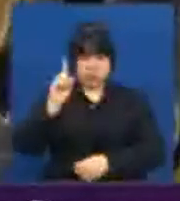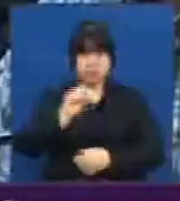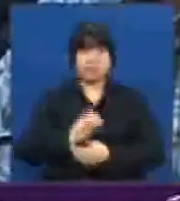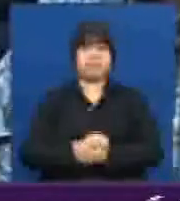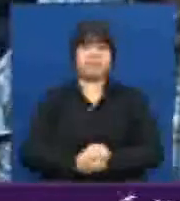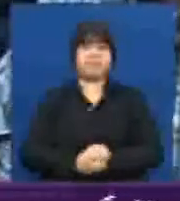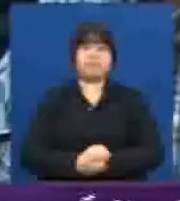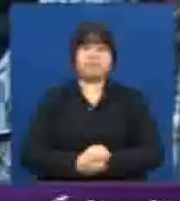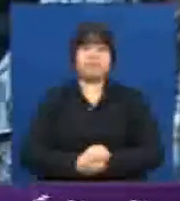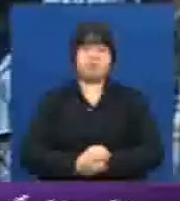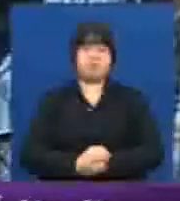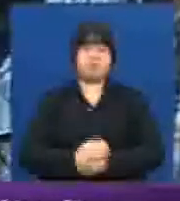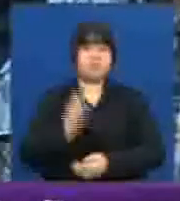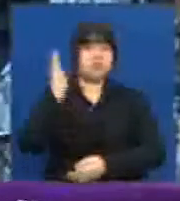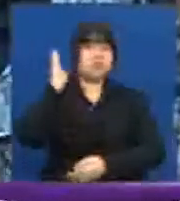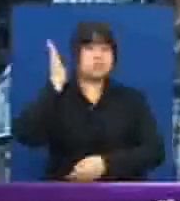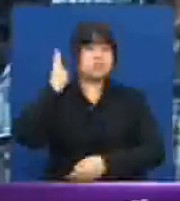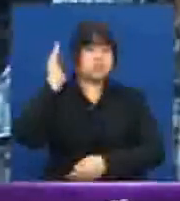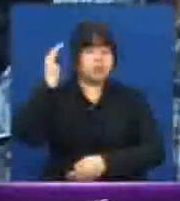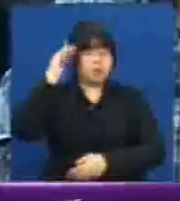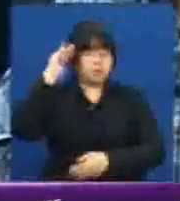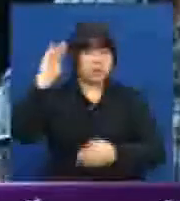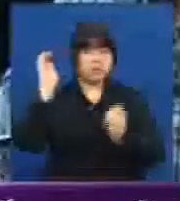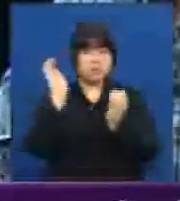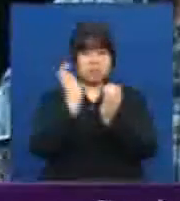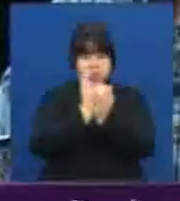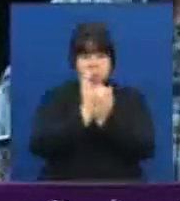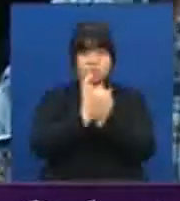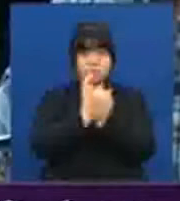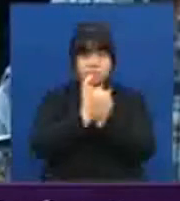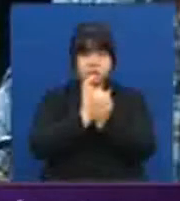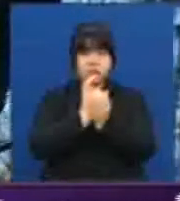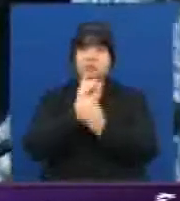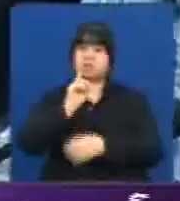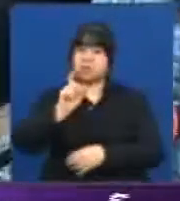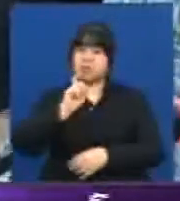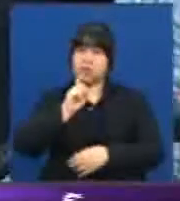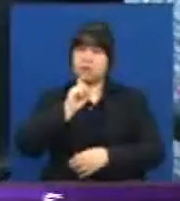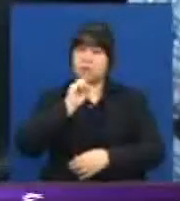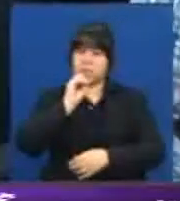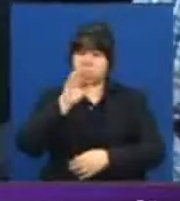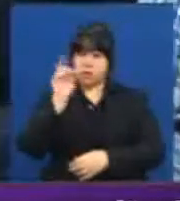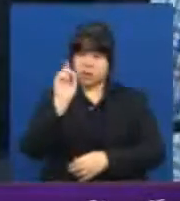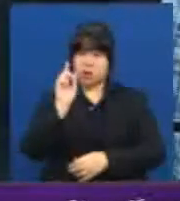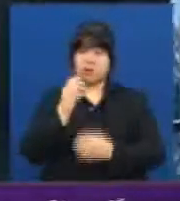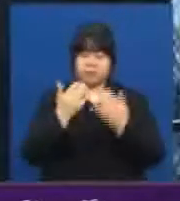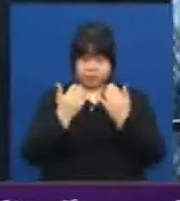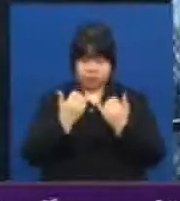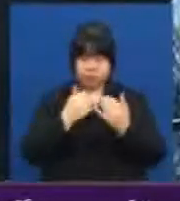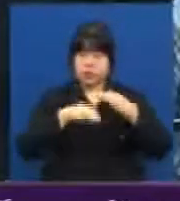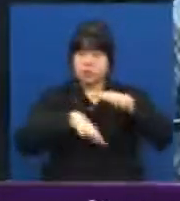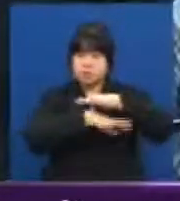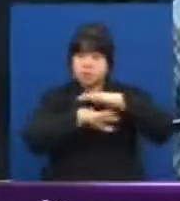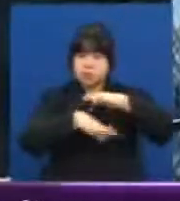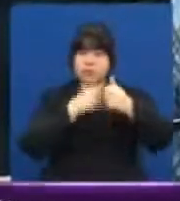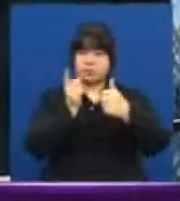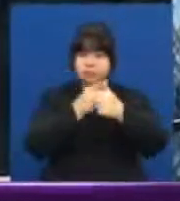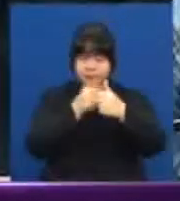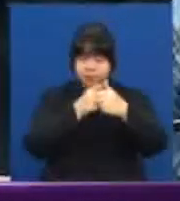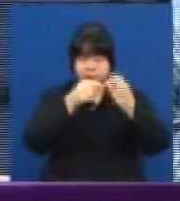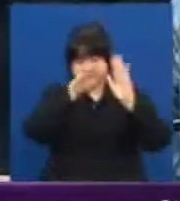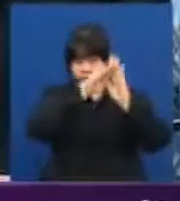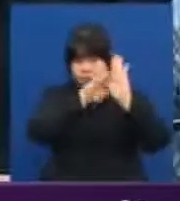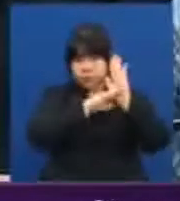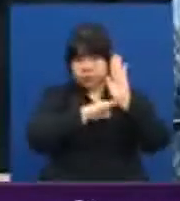ทางด้านของคนตำรวจเอกสมยศพุ่มพันธุ์ม่วงหัวหน้าพนักงานสอบสวนเปิดเผยว่าเบื้องต้นจะทำการสอบสวนนายวีระตาม